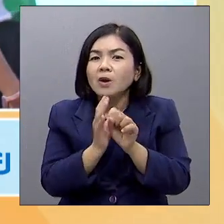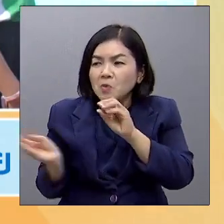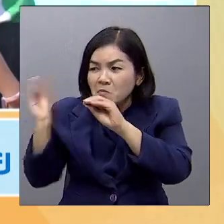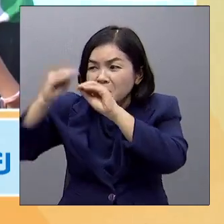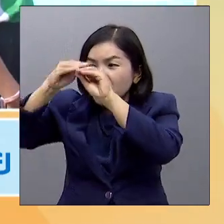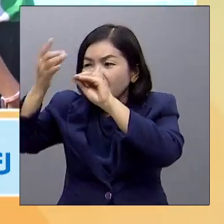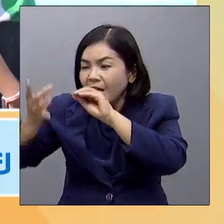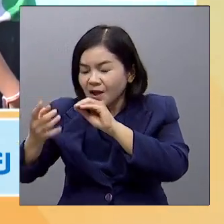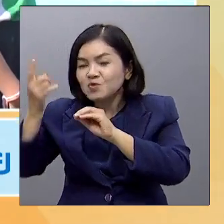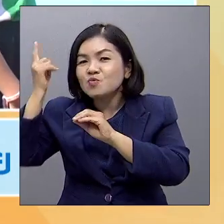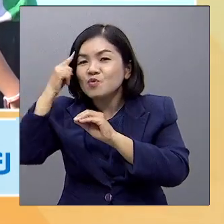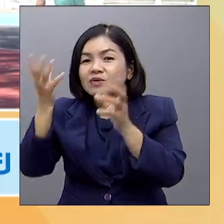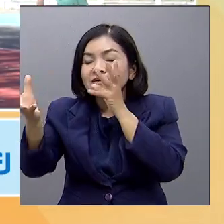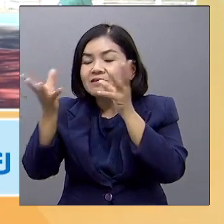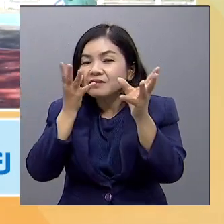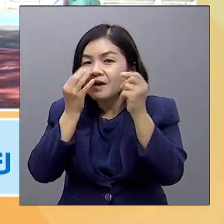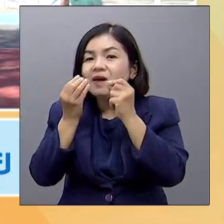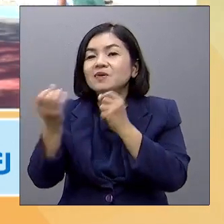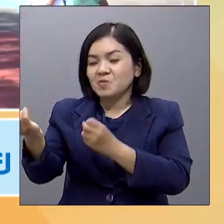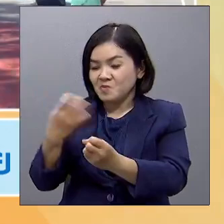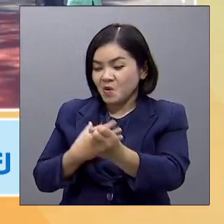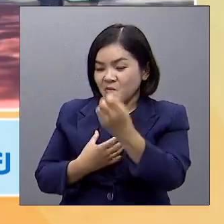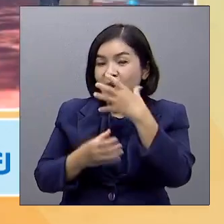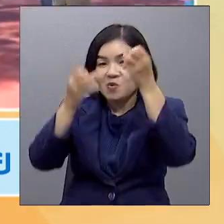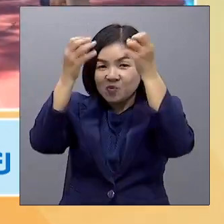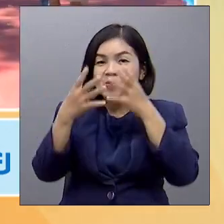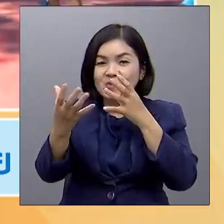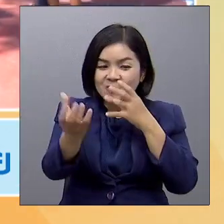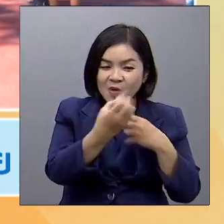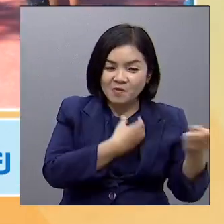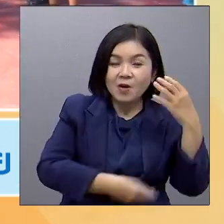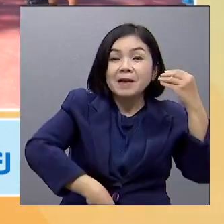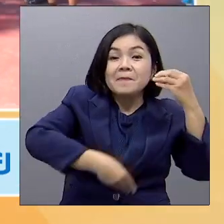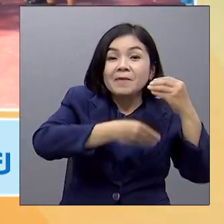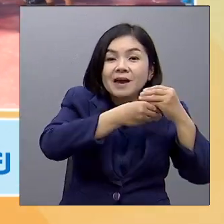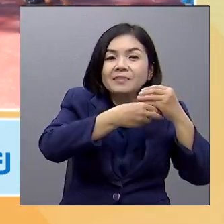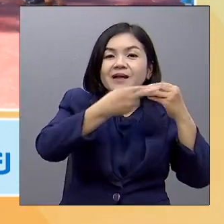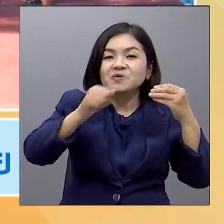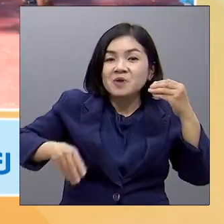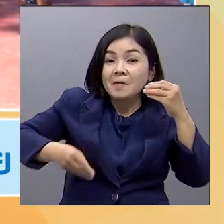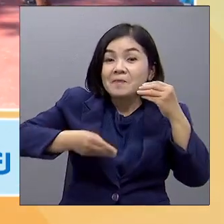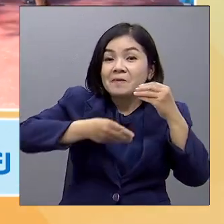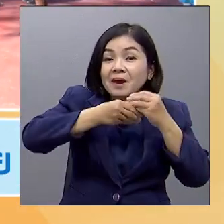กขึ้นก็มีการส่งพสแบคกัมาดไหมครliediano